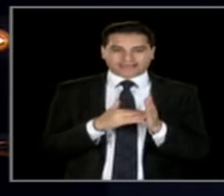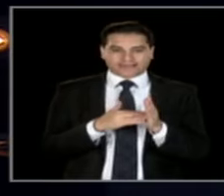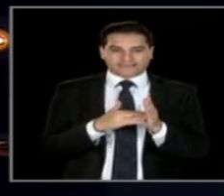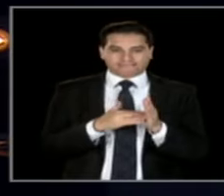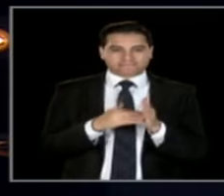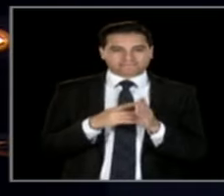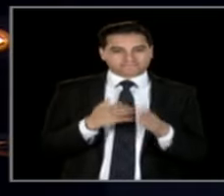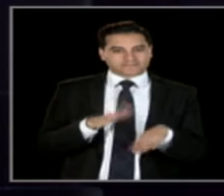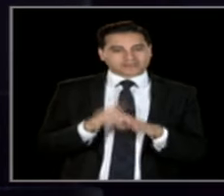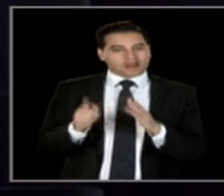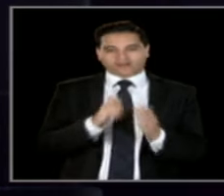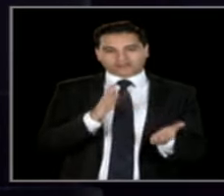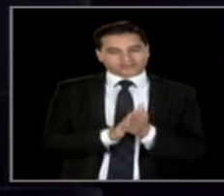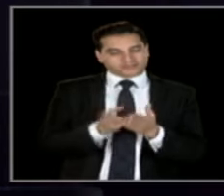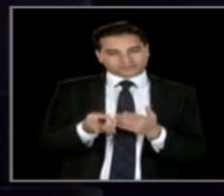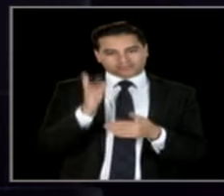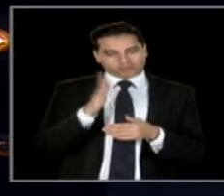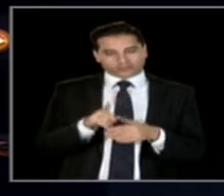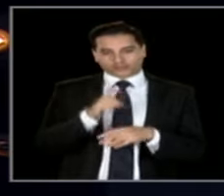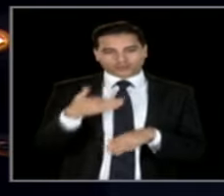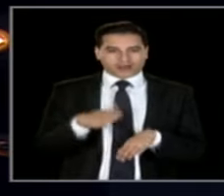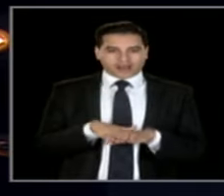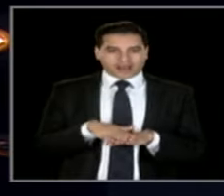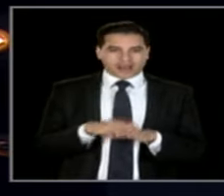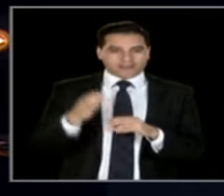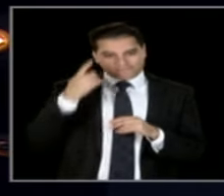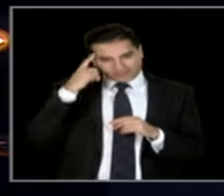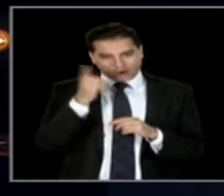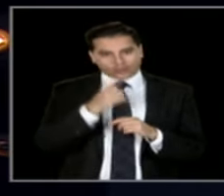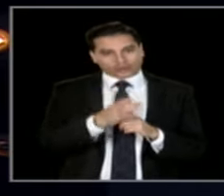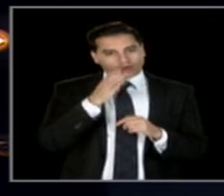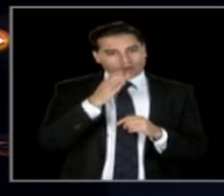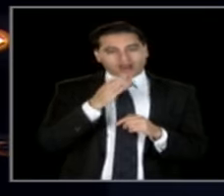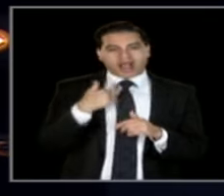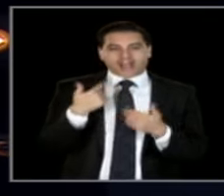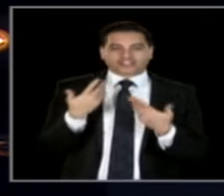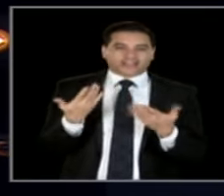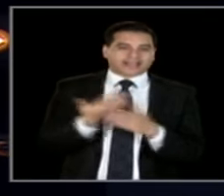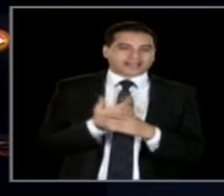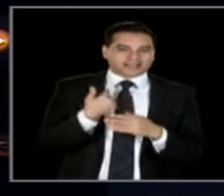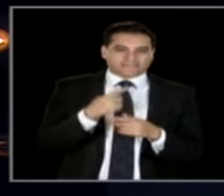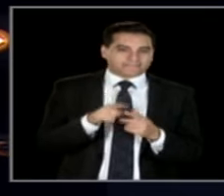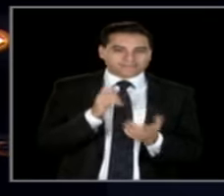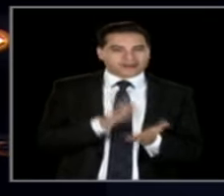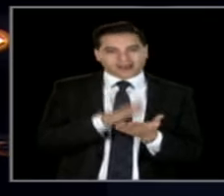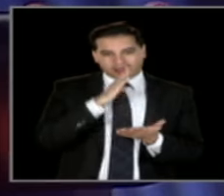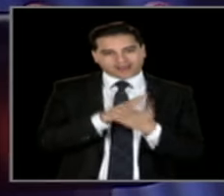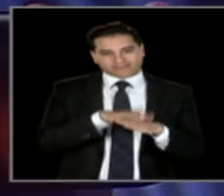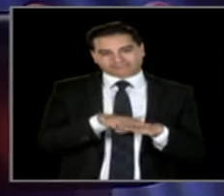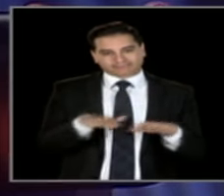ليه علاقه بعجله الحظ، كان ممكن سؤال يجي ما يتجاوبش وانتوا اللي تجاوبوه، عشان كده هو في الاخر بيور